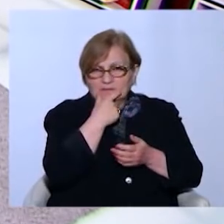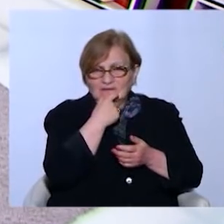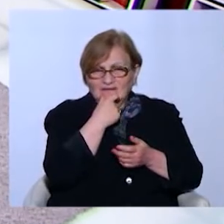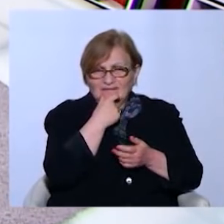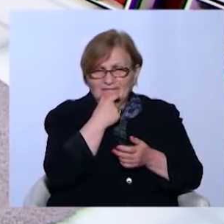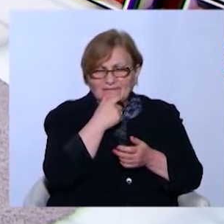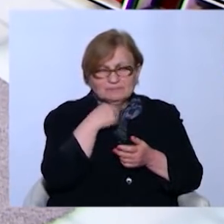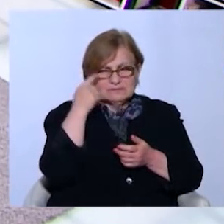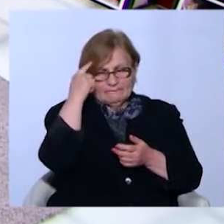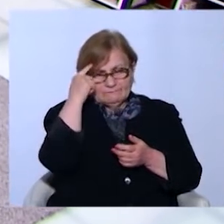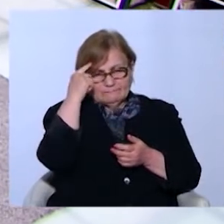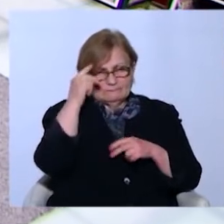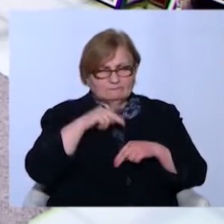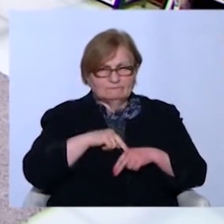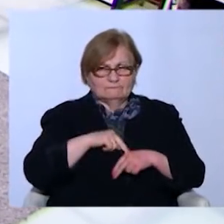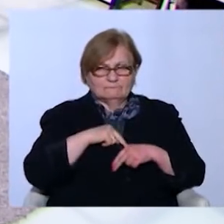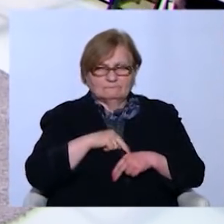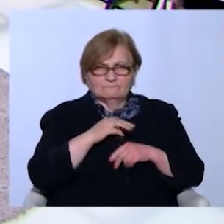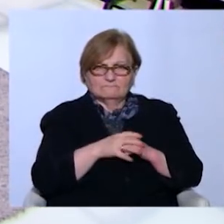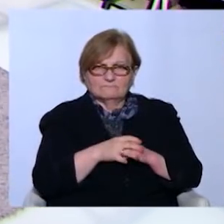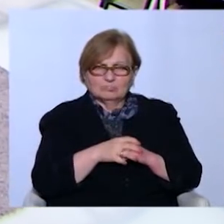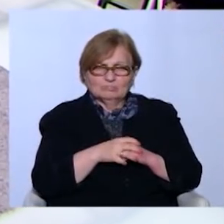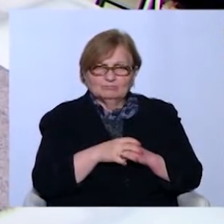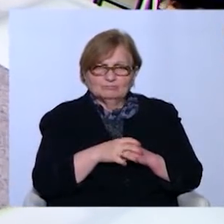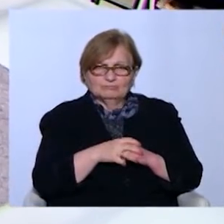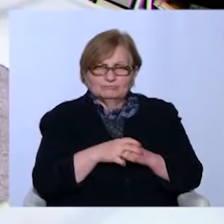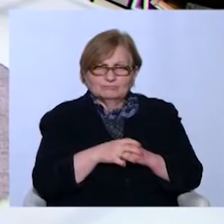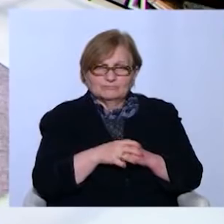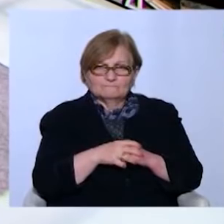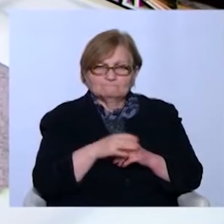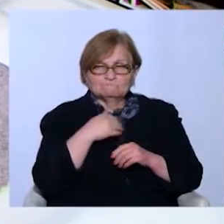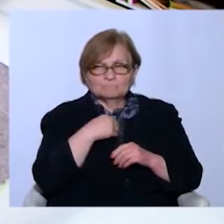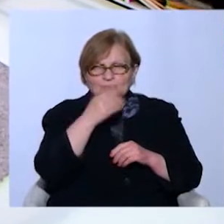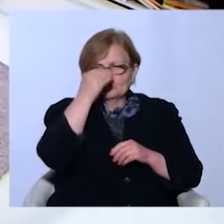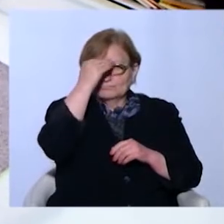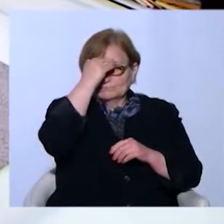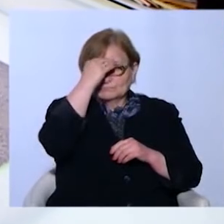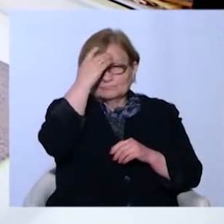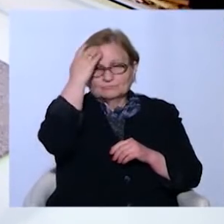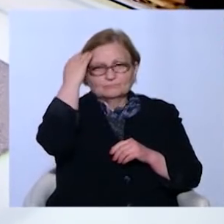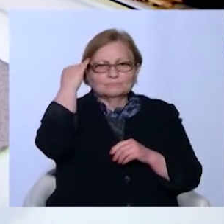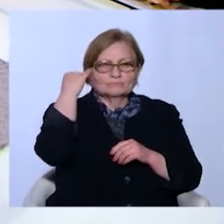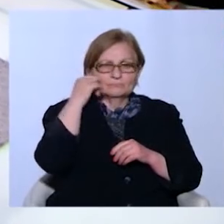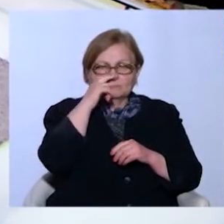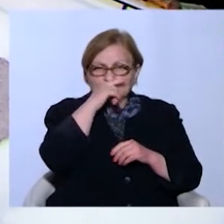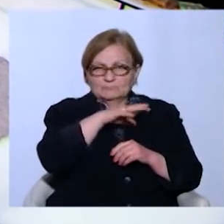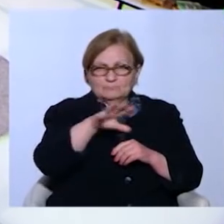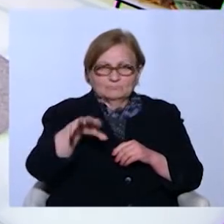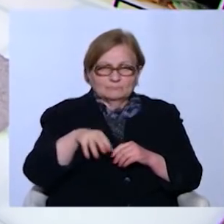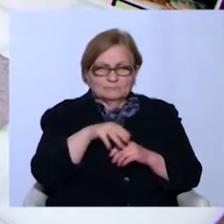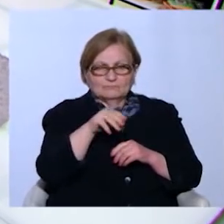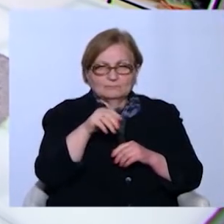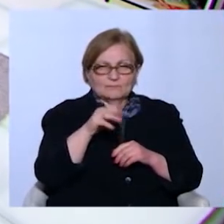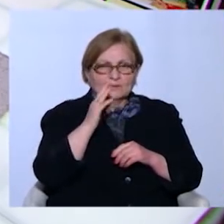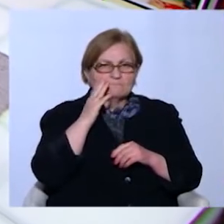დავიწყე ამოცანაზე ფიქრი. დავიწყე ამოცანაზე ფიქრი და წარმოვიდგინე, ვითომ მე ამ ყველაფერს